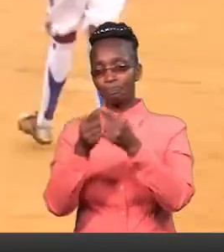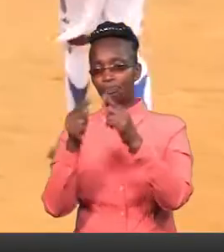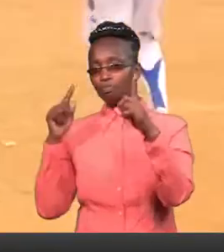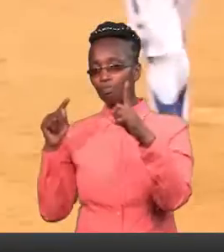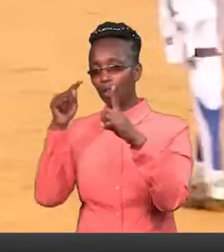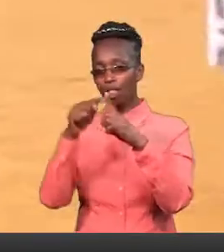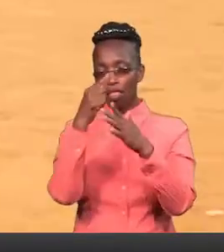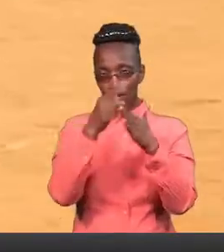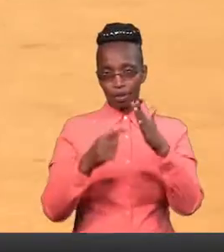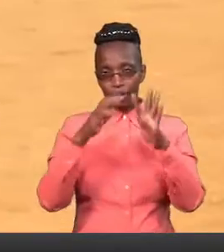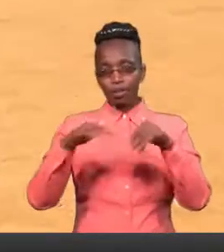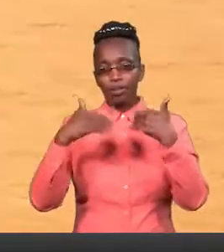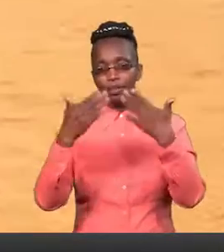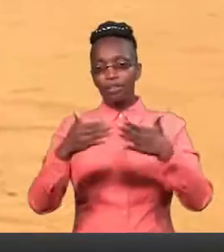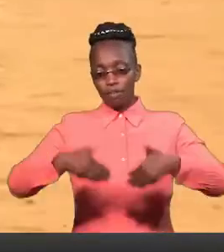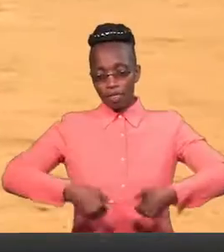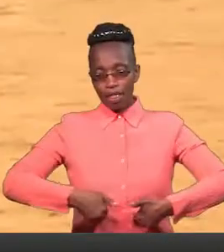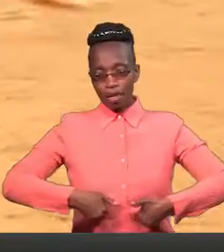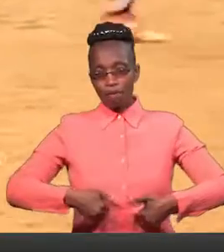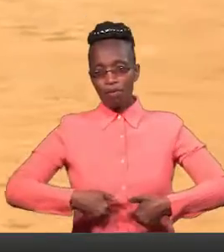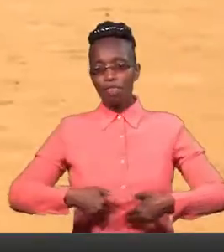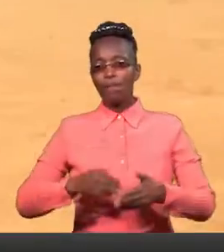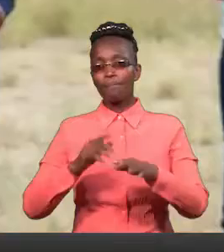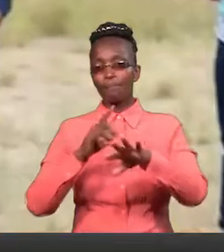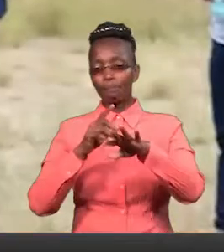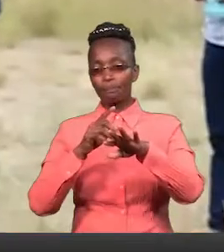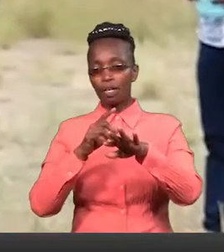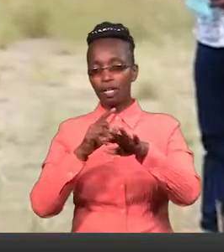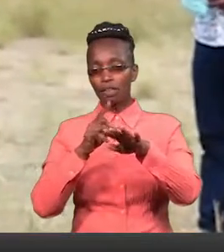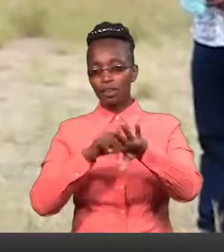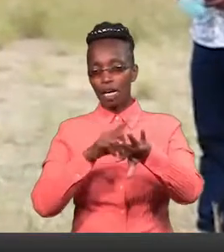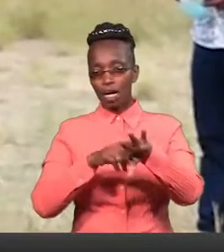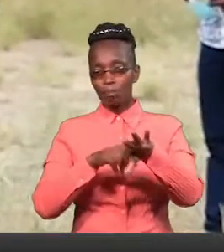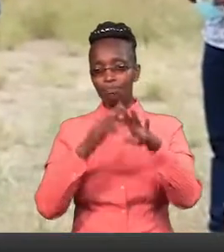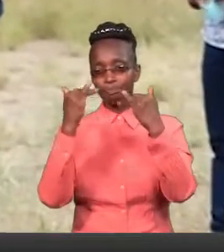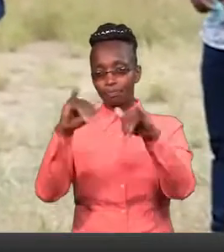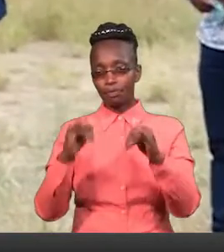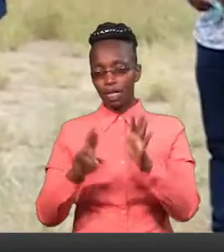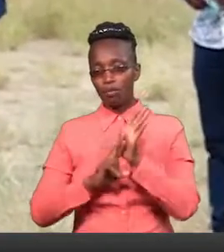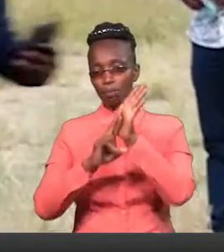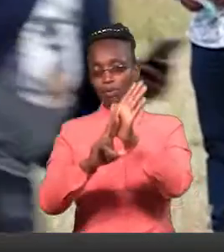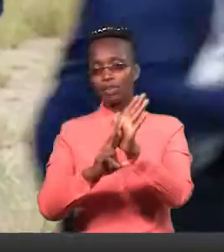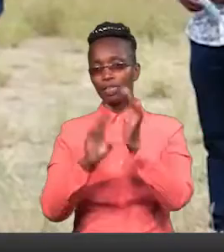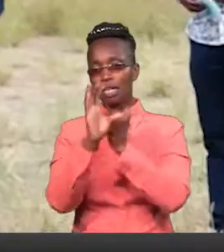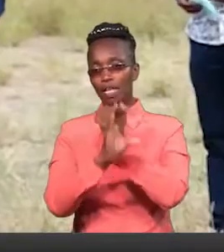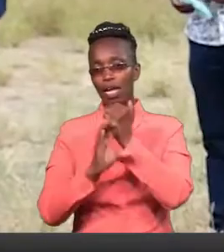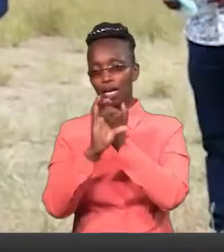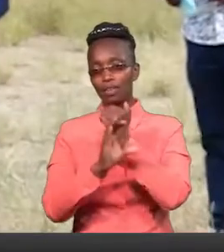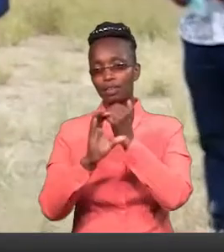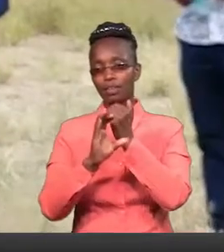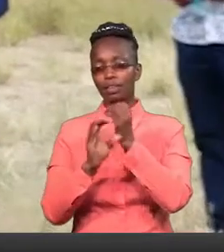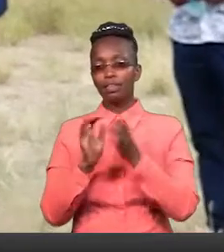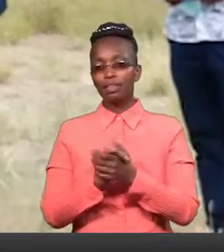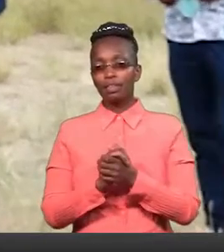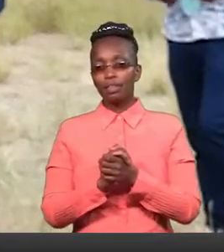soka kaunti ya Machakos kuiwakilisha katika ligi ya kitaifa. Kusema tunachezesha mpira kutoka ward